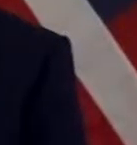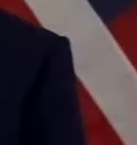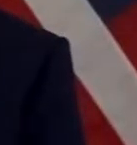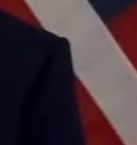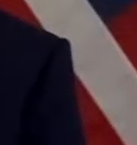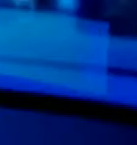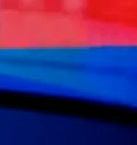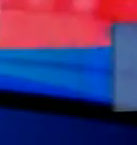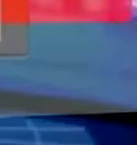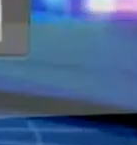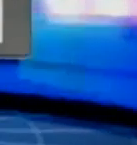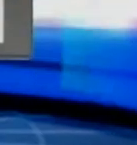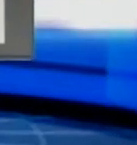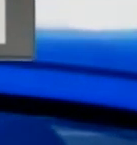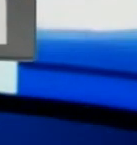კერის შეხვედრა.